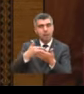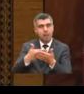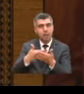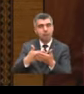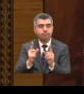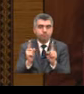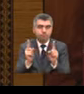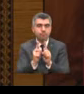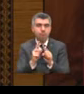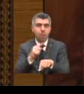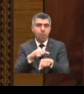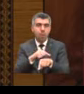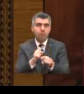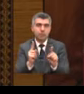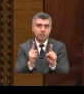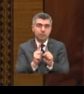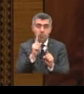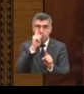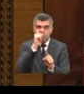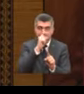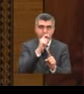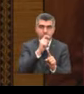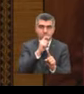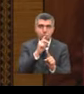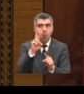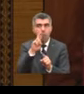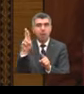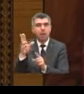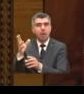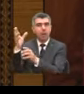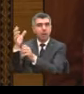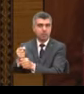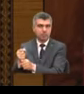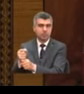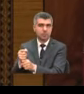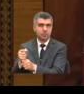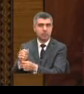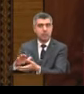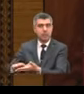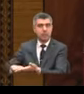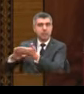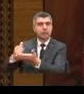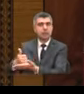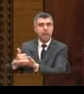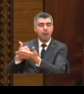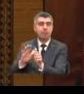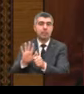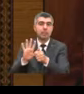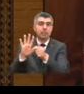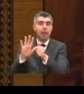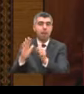ظرف صعب وبقيادة حكيمة لصاحب الجلالة من دعم أكثر من 6 مليون أسرة